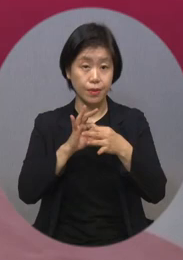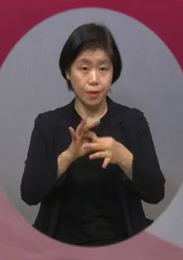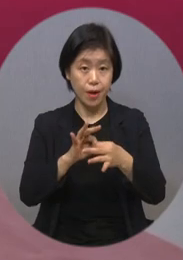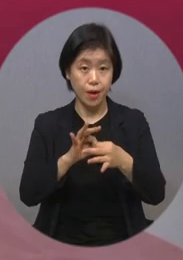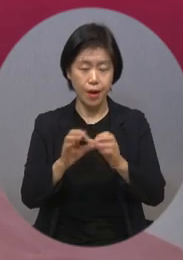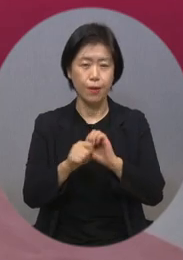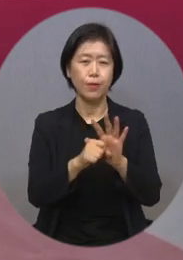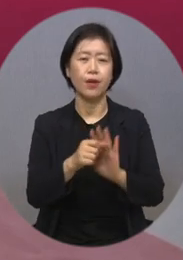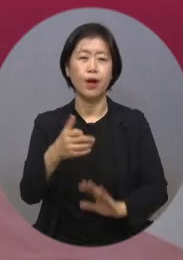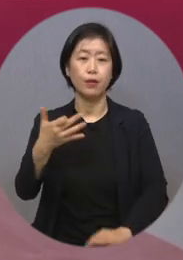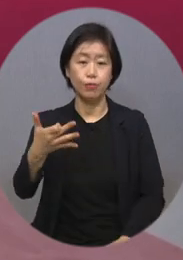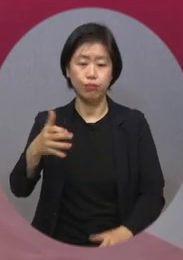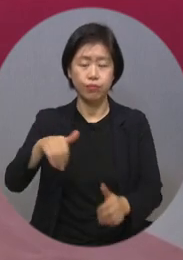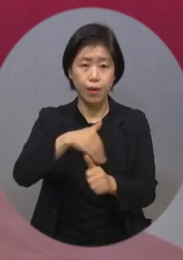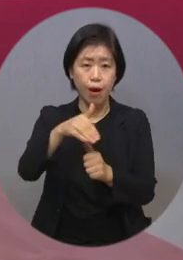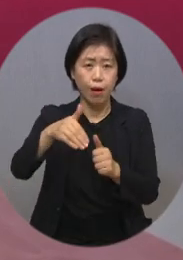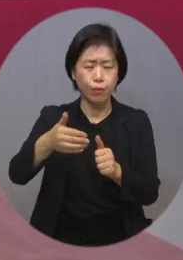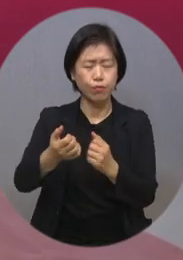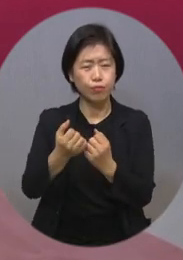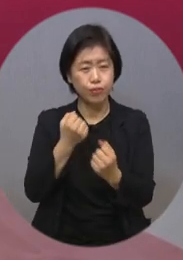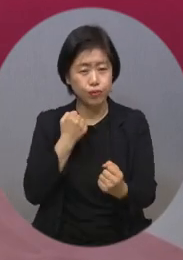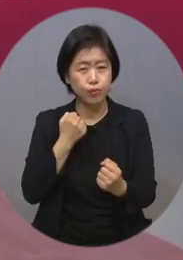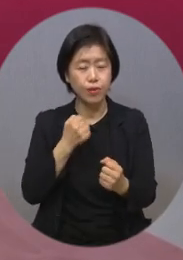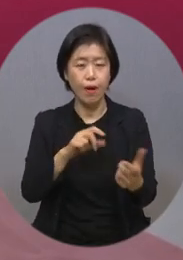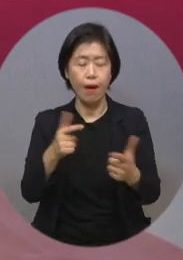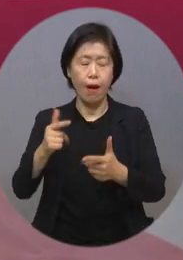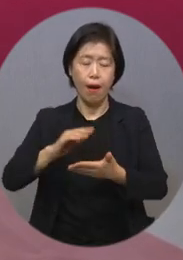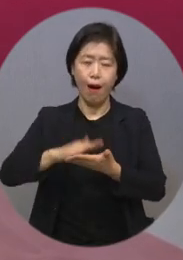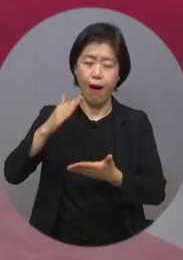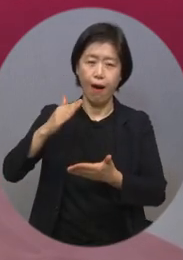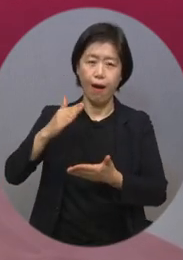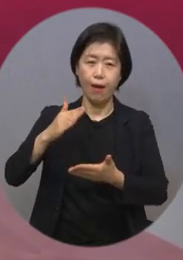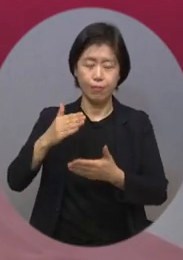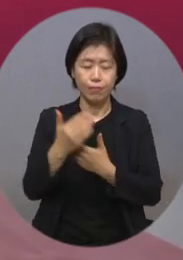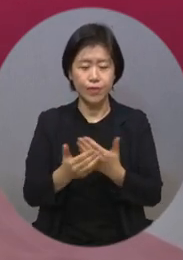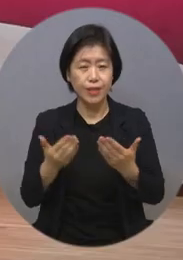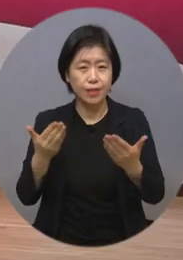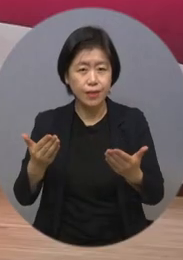코로나19 상황에도 열정과 헌신으로 활동한 봉사자들의